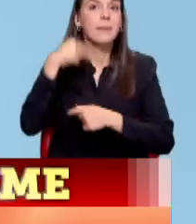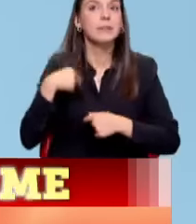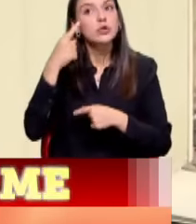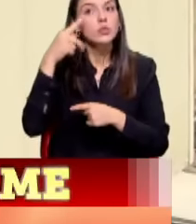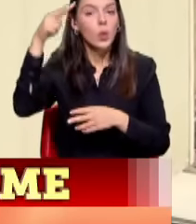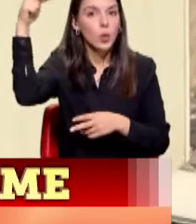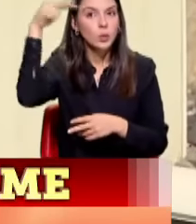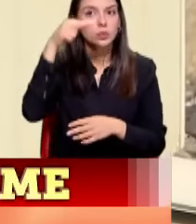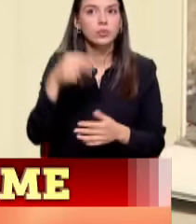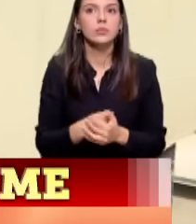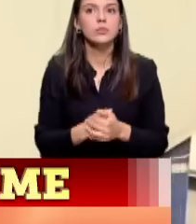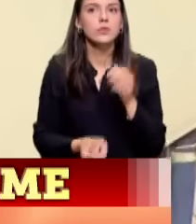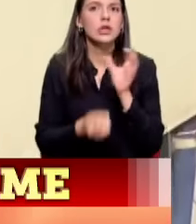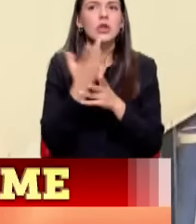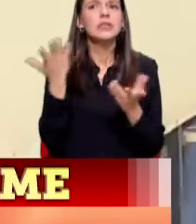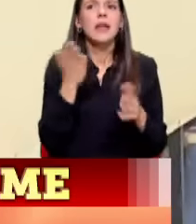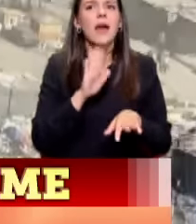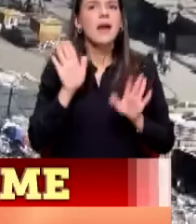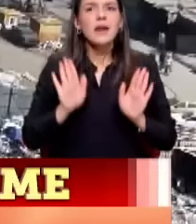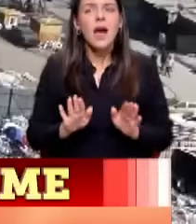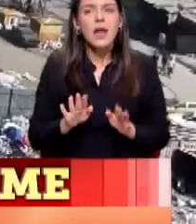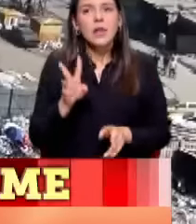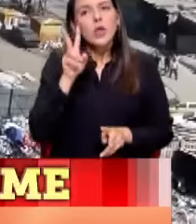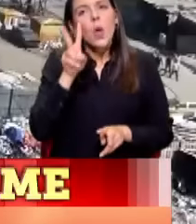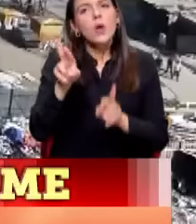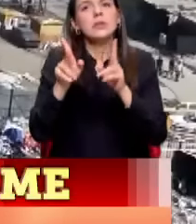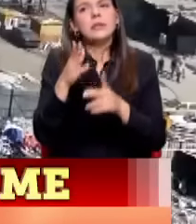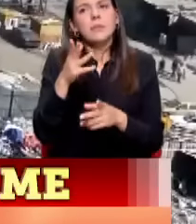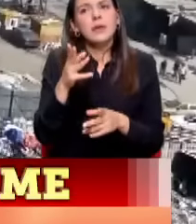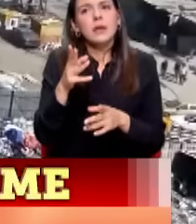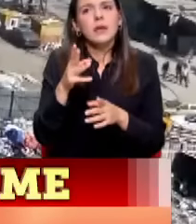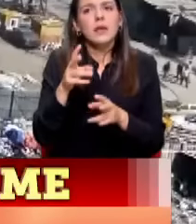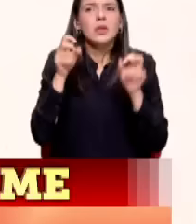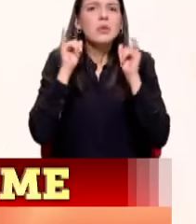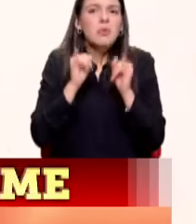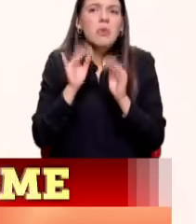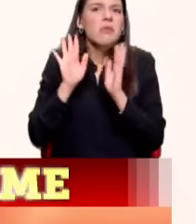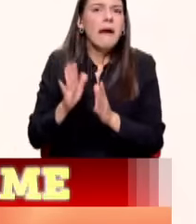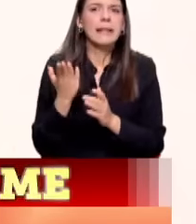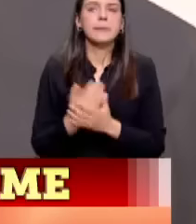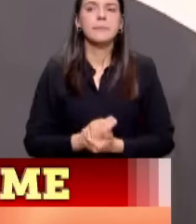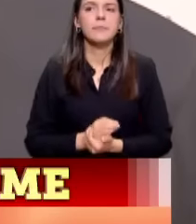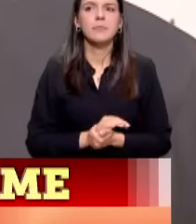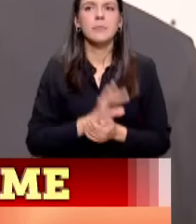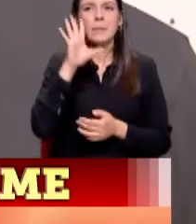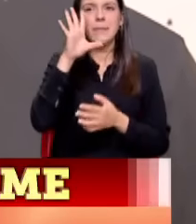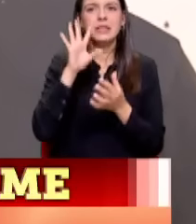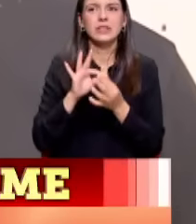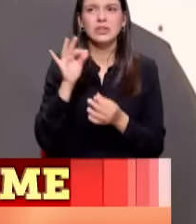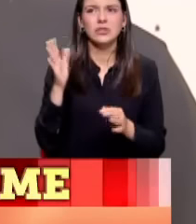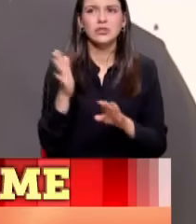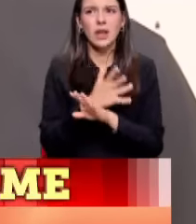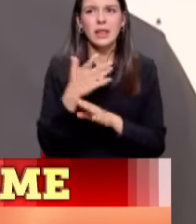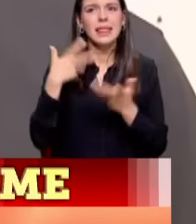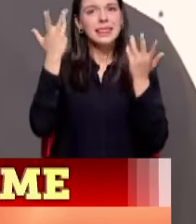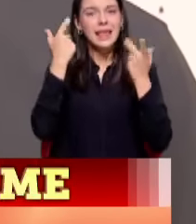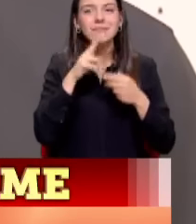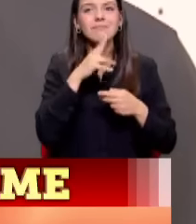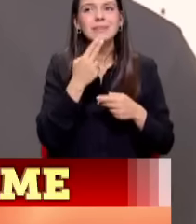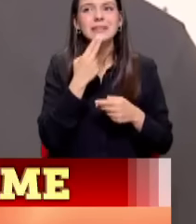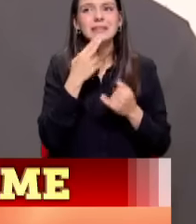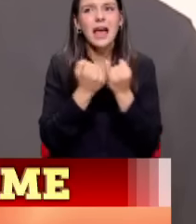ara ara. Sonuç ne kaldı ortada? Aha, gördüğünüz gibi harabe bir şey kaldı. 5 kişi çıkardım. Gelinimi ve kız kardeşimi, ben 10 saniye